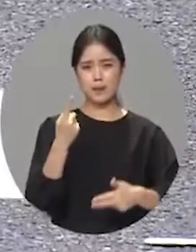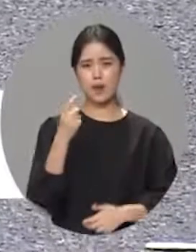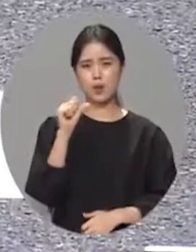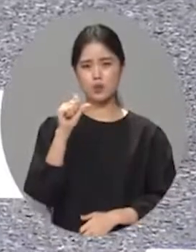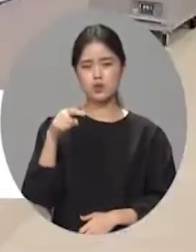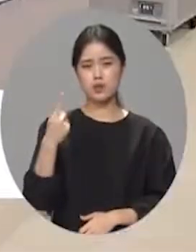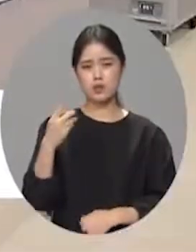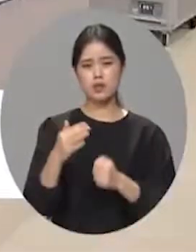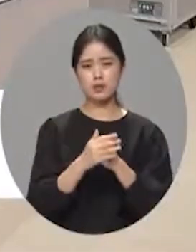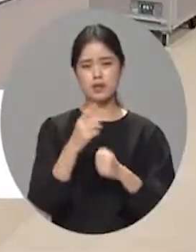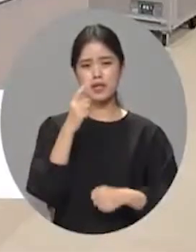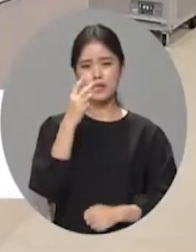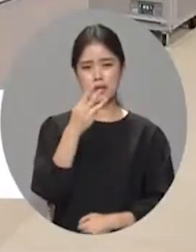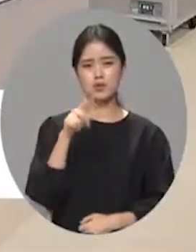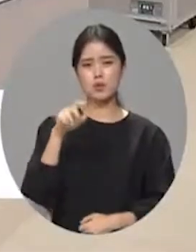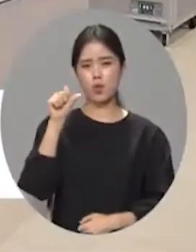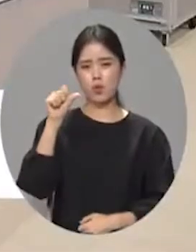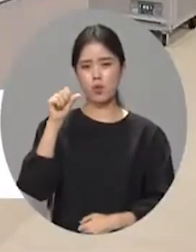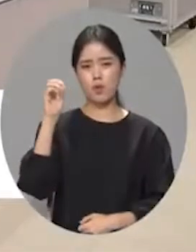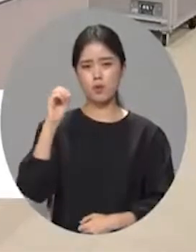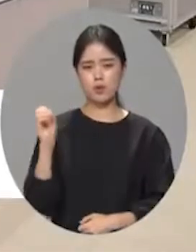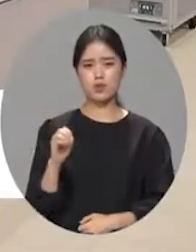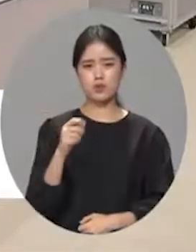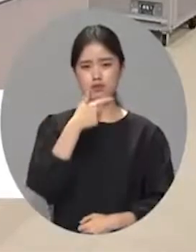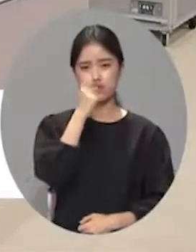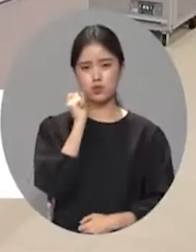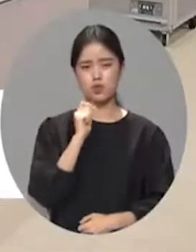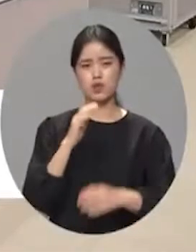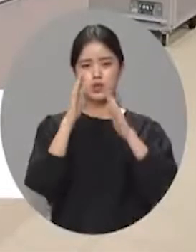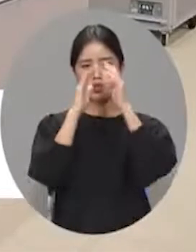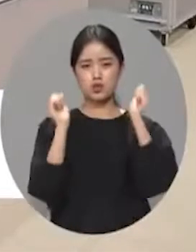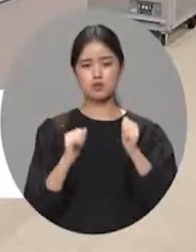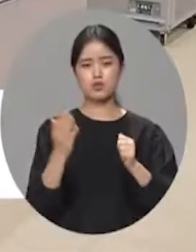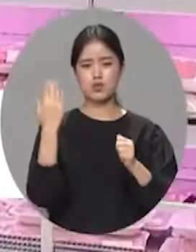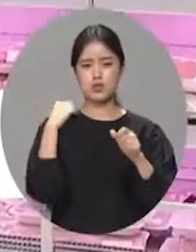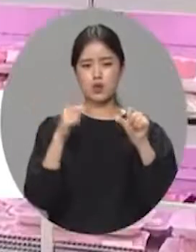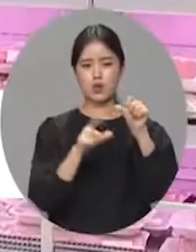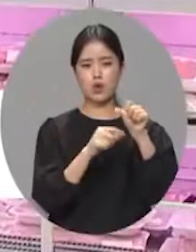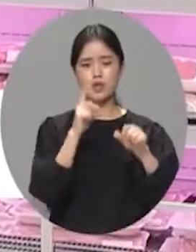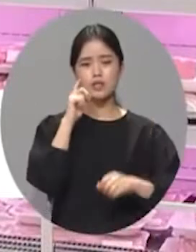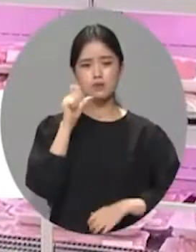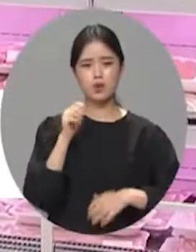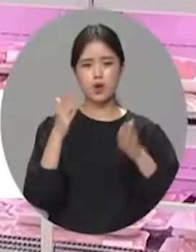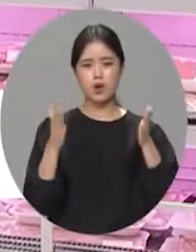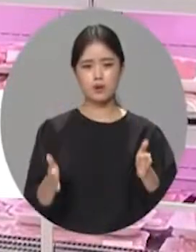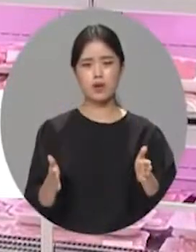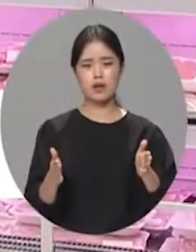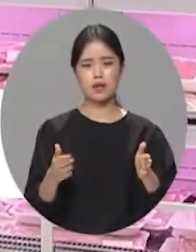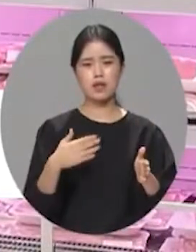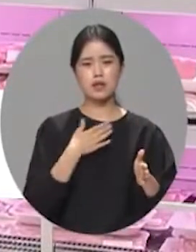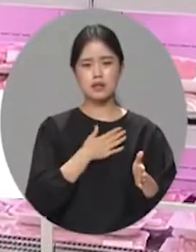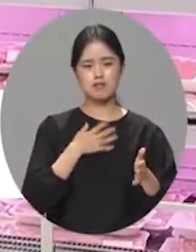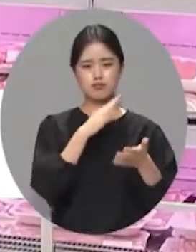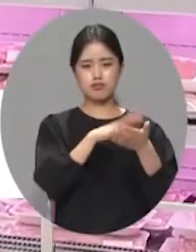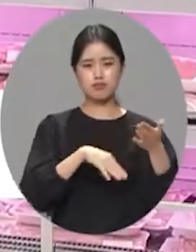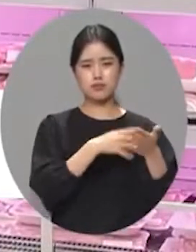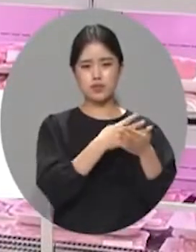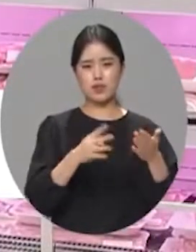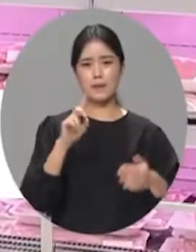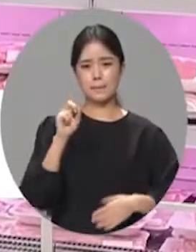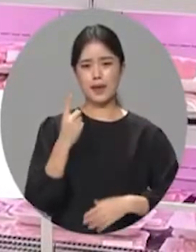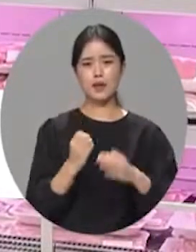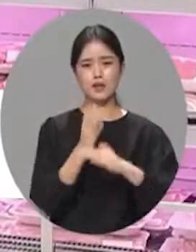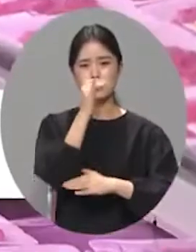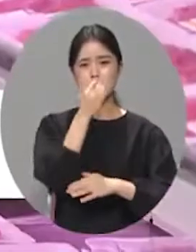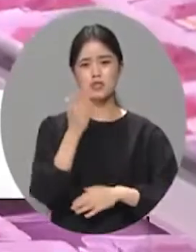3.5 포인트 하락했습니다 전북 의 경우 지난 우월 15개월 만에 낙관적 심리 지표 기준인 100을 넘어